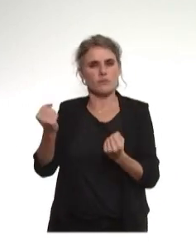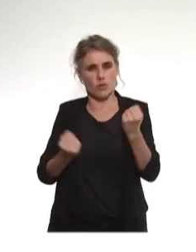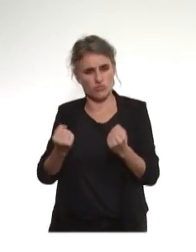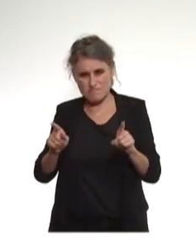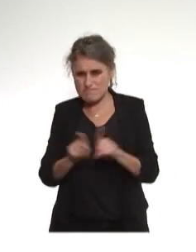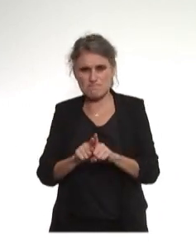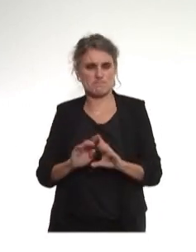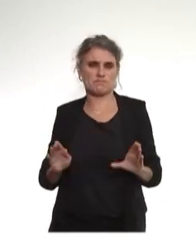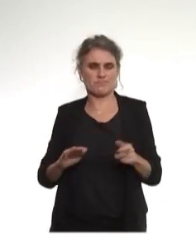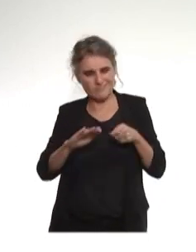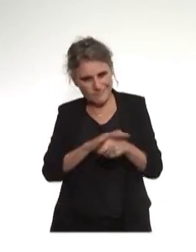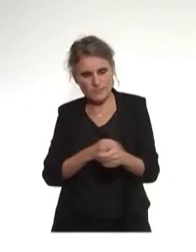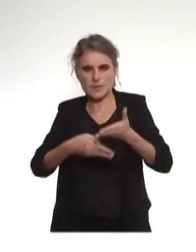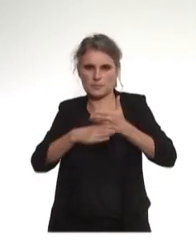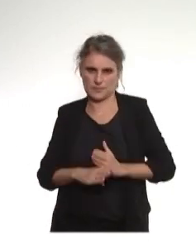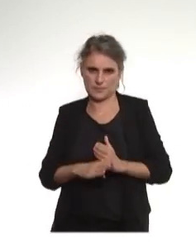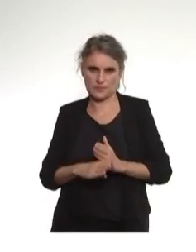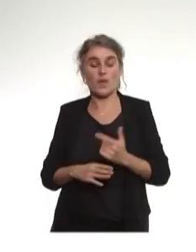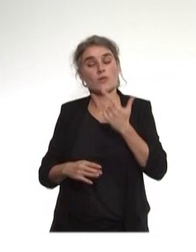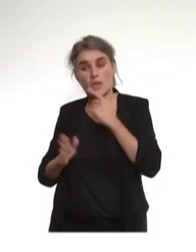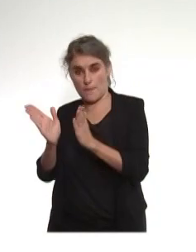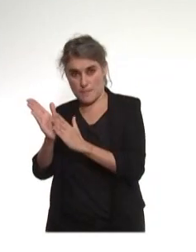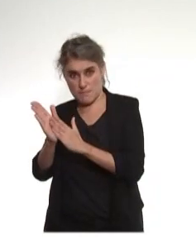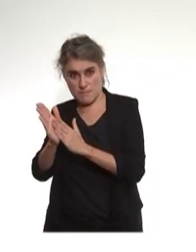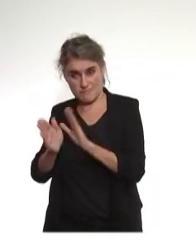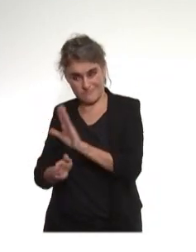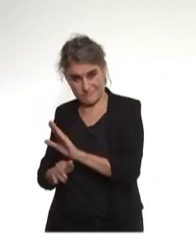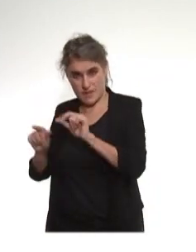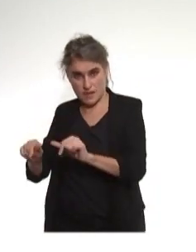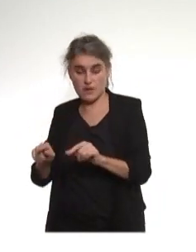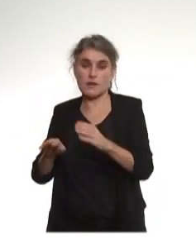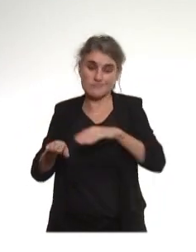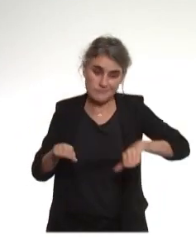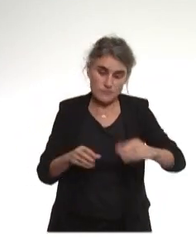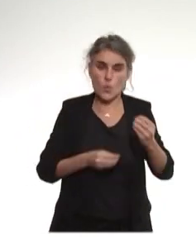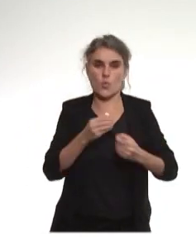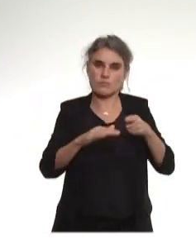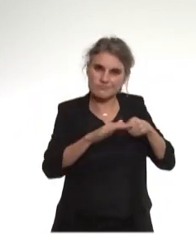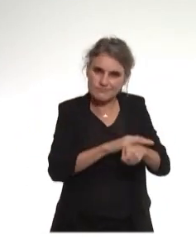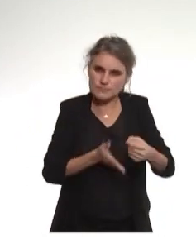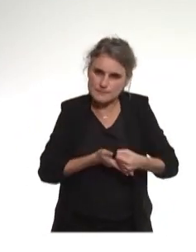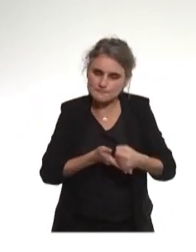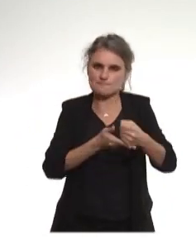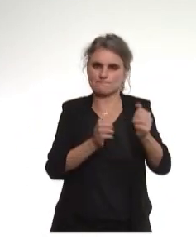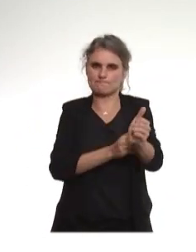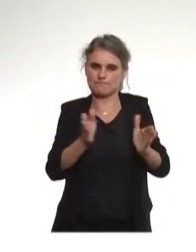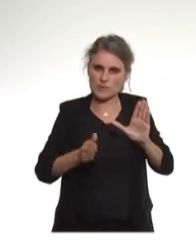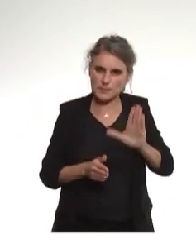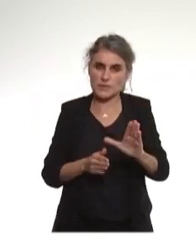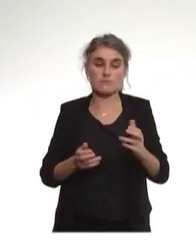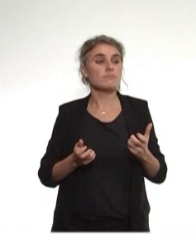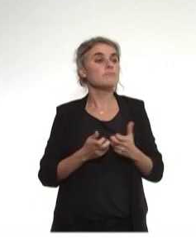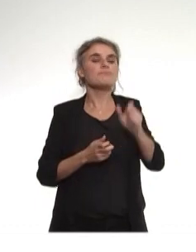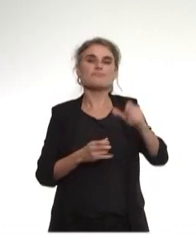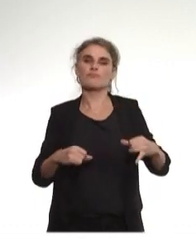multiplié soit les dispositifs de primes soient les dispositifs de soutien sectoriel pour que un jeune qui sort avec que son